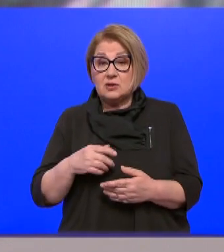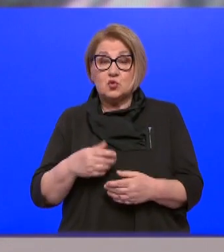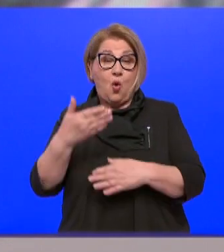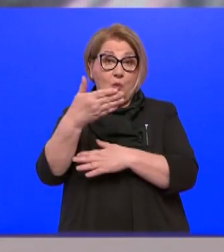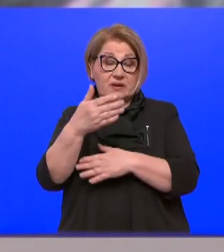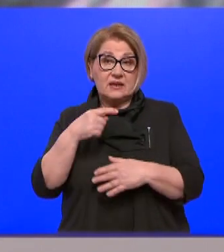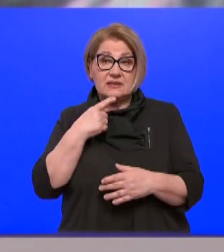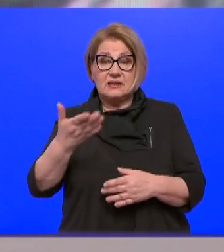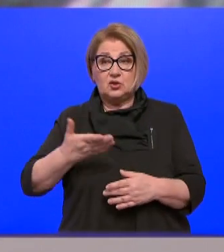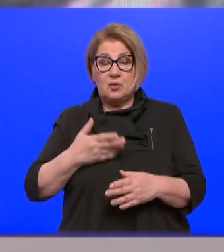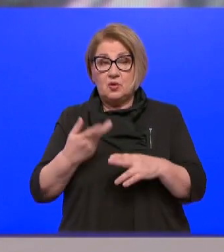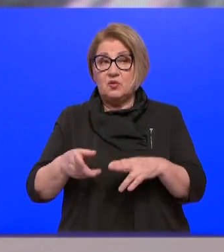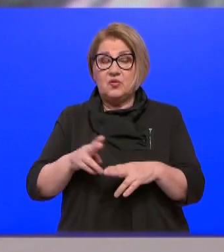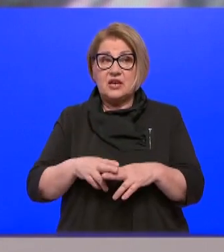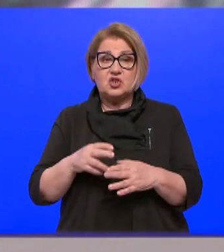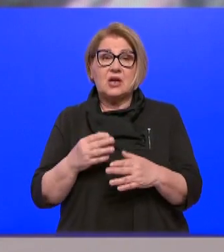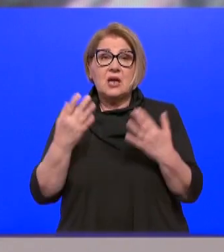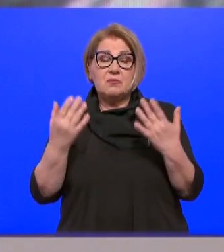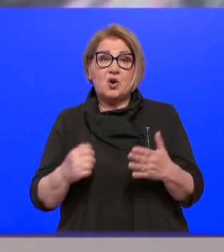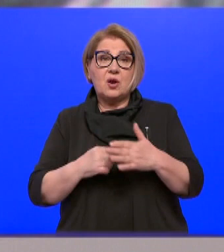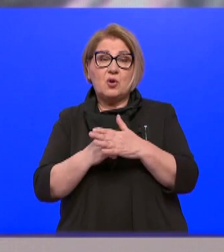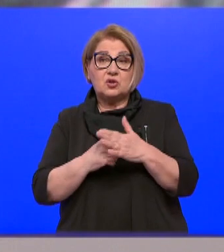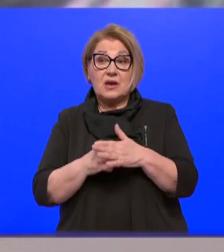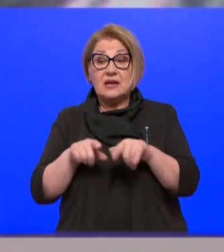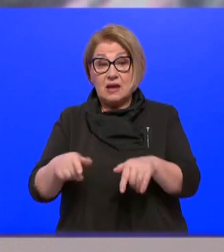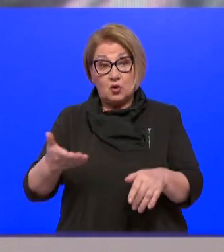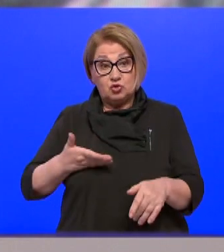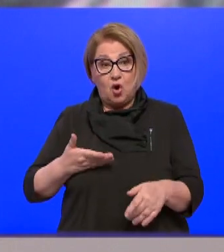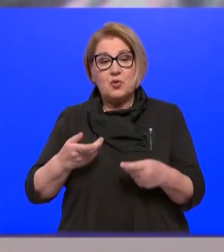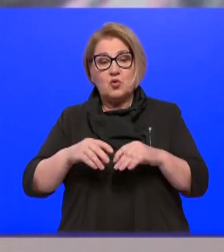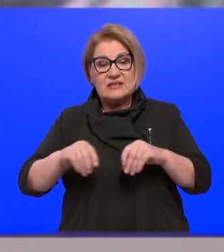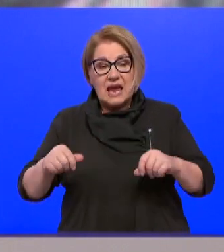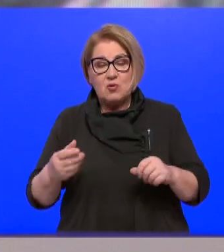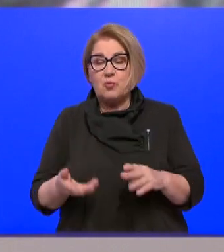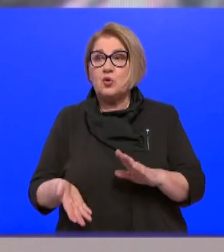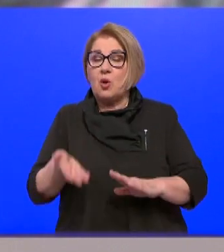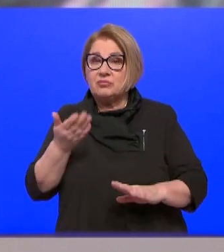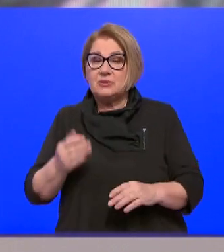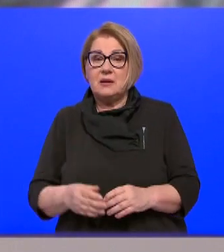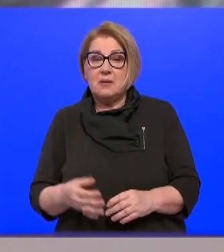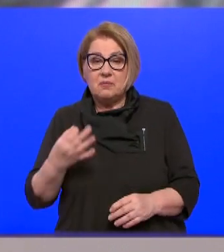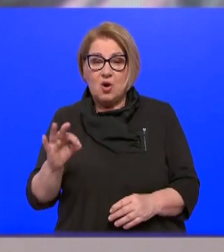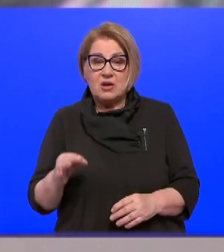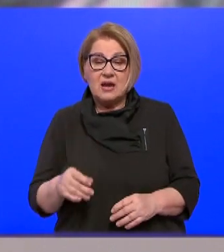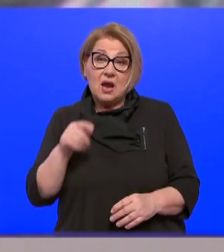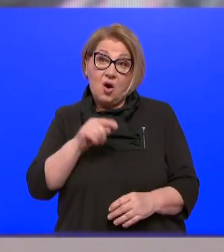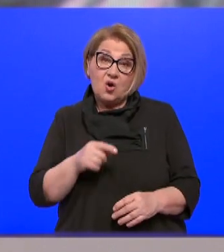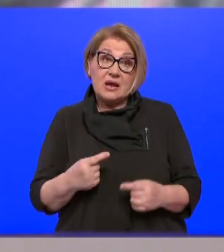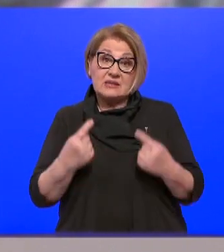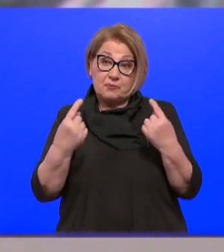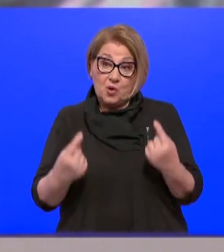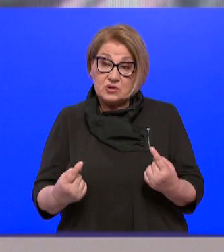veći broj bodova i tako lakše uđu u posjed poljoprivrednog zemljišta, čime indirektno potičemo to da one postanu nositeljice